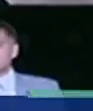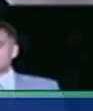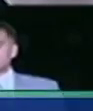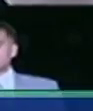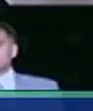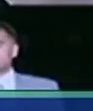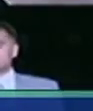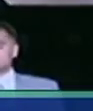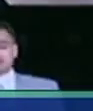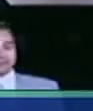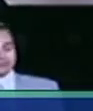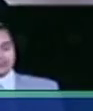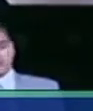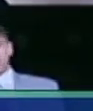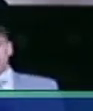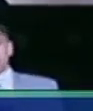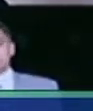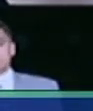واستجابة